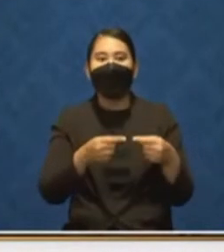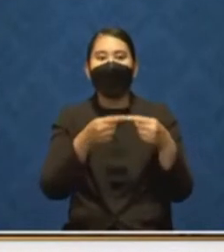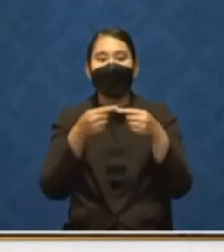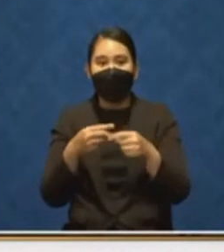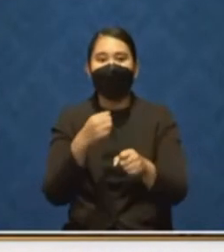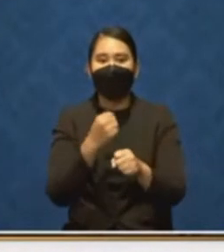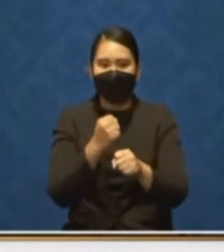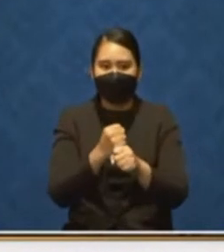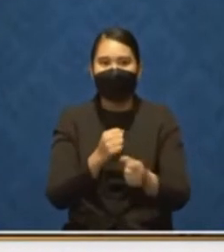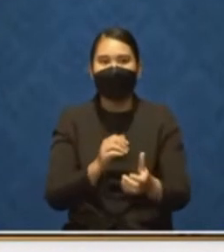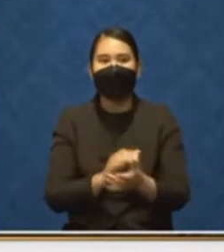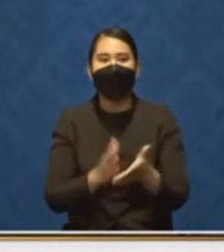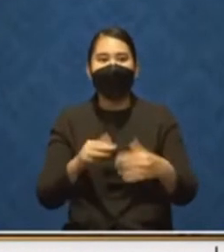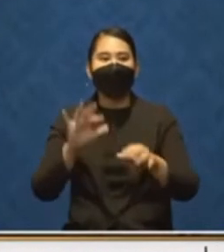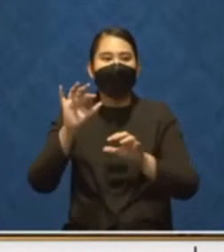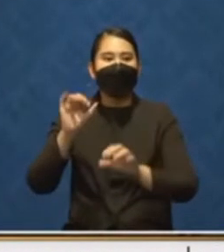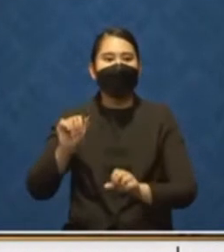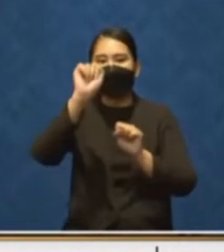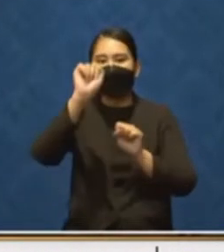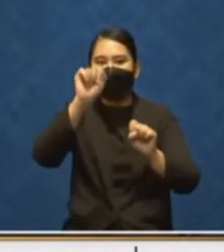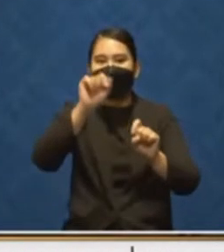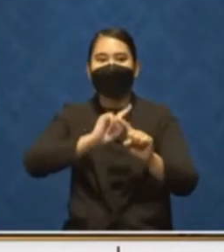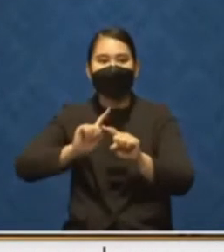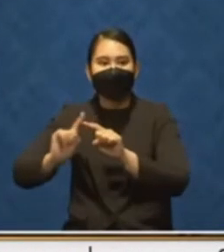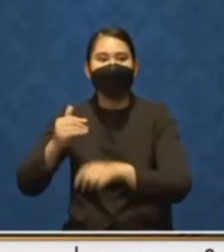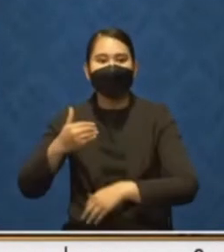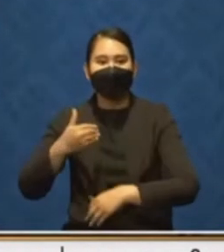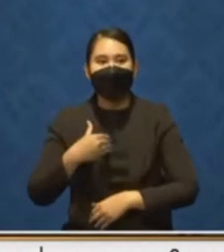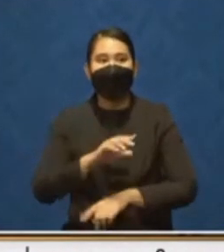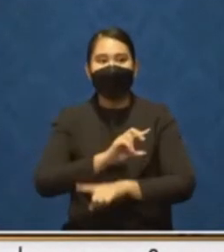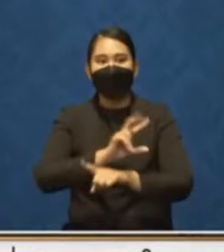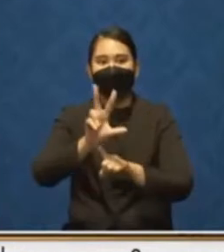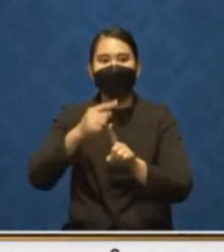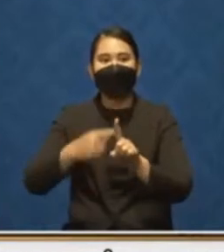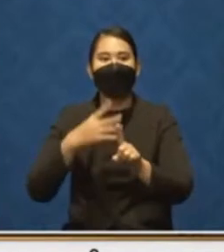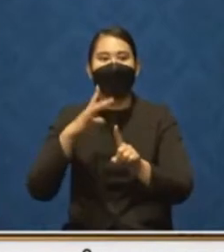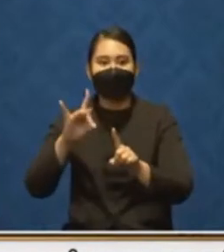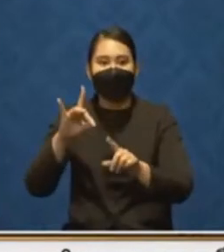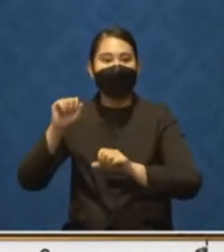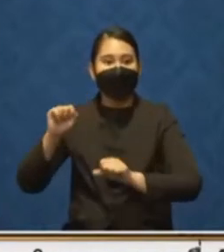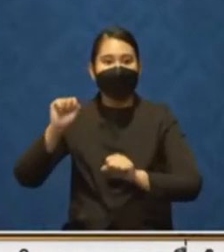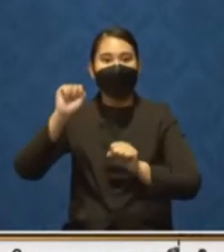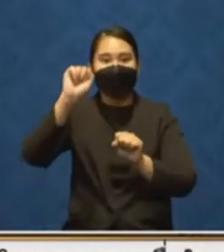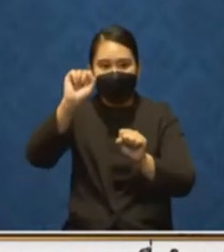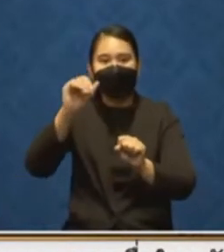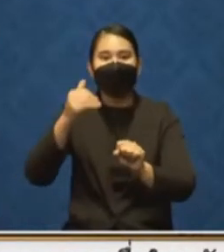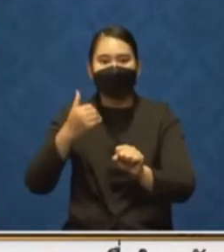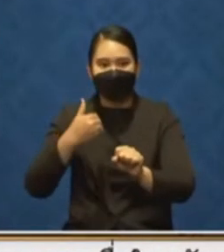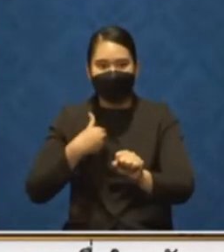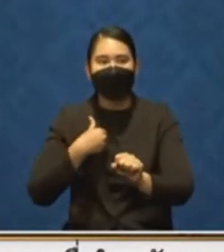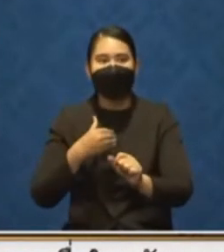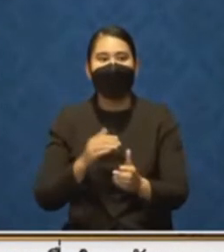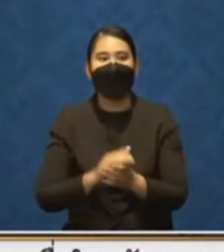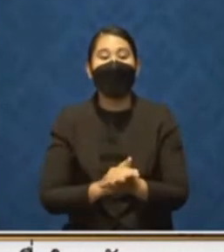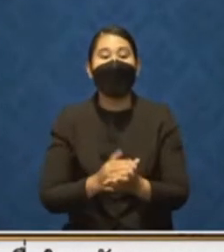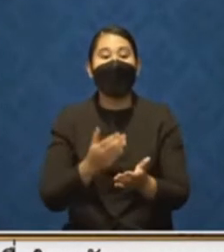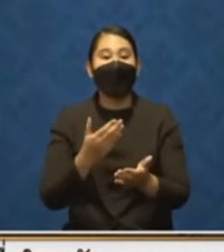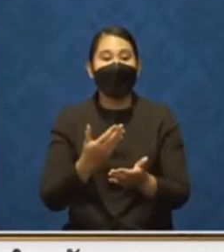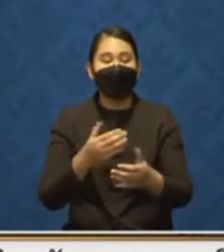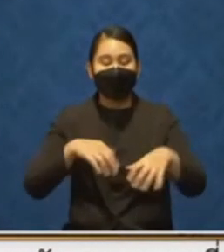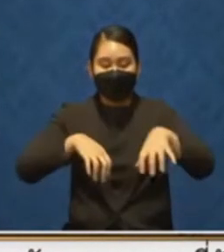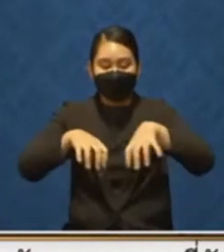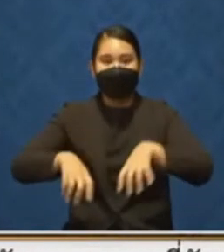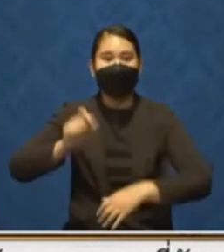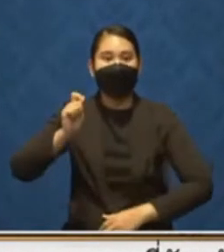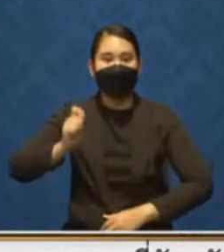ไปแม้จะมีประกาศติวอาจจะมีรายวันที่ 3สิงหานี้จะมีประกาศนะให้ดีการประมูลจัดซื้อจัดจ้าง